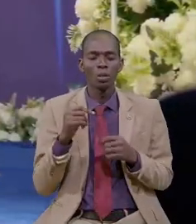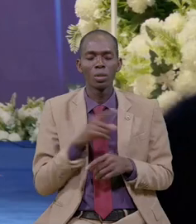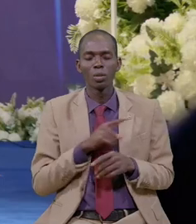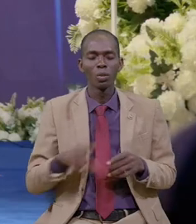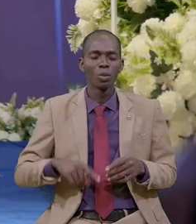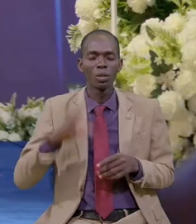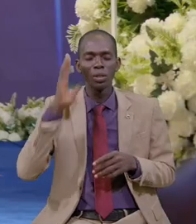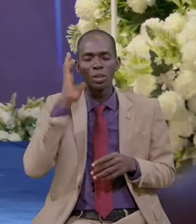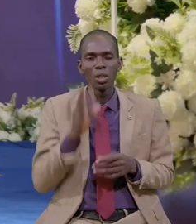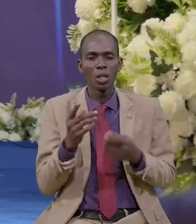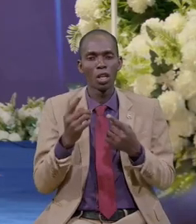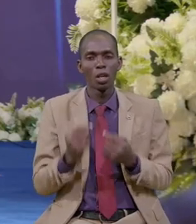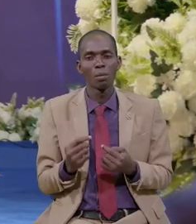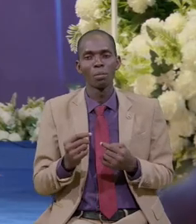viendra,